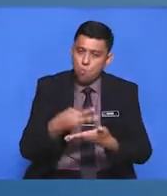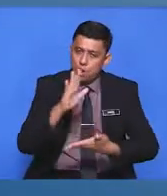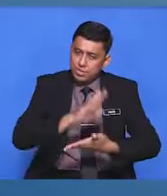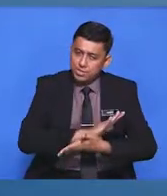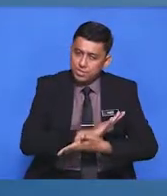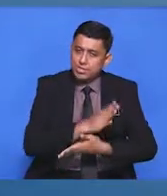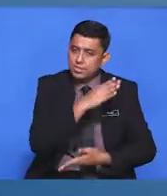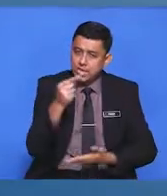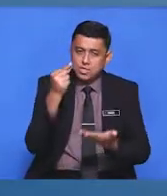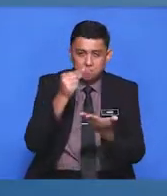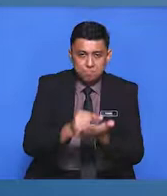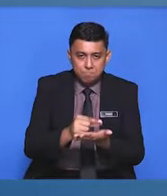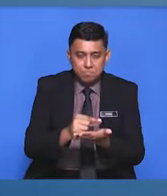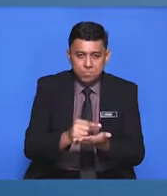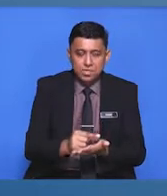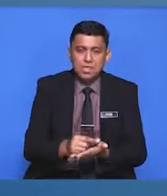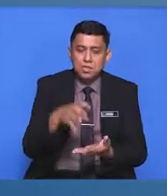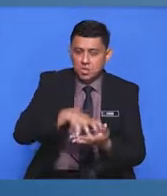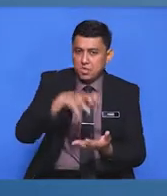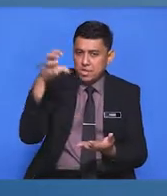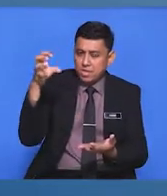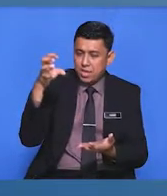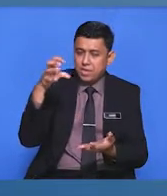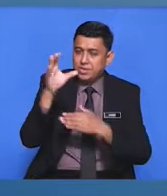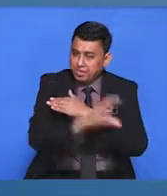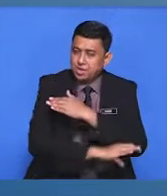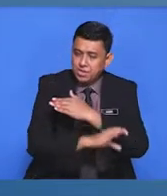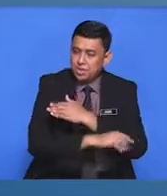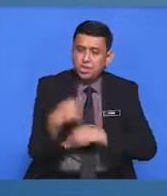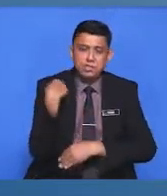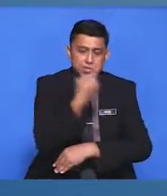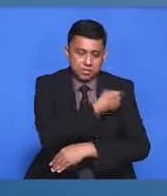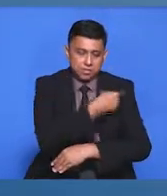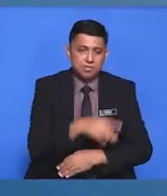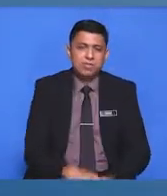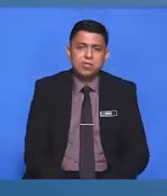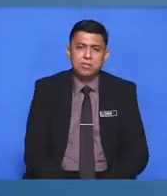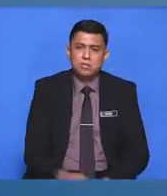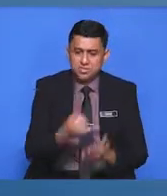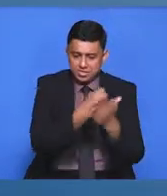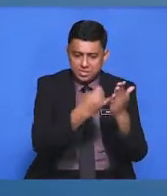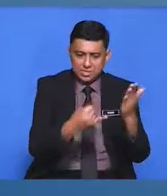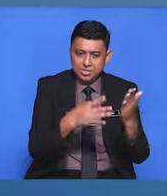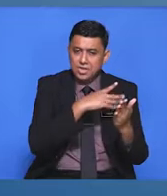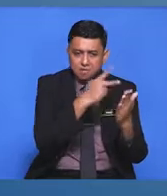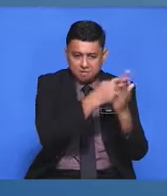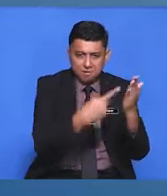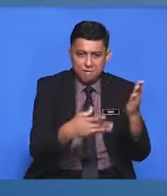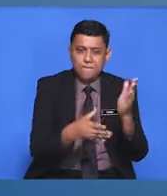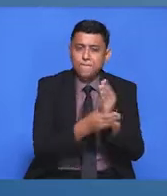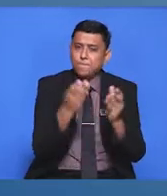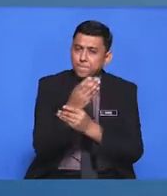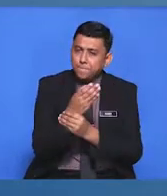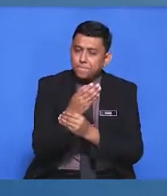kekayaan negara kita. Daripada khazanah seni dan kraftangan, kepermainan tradisi,